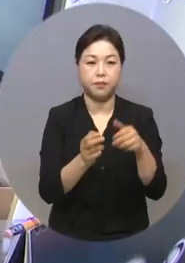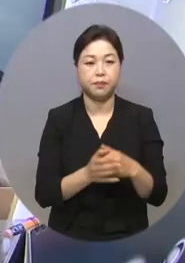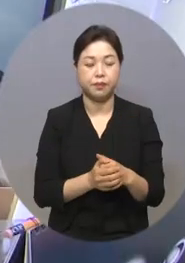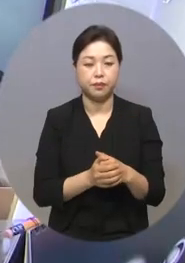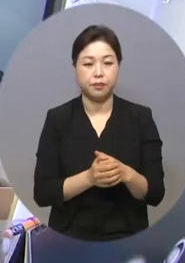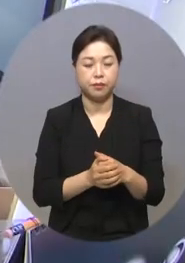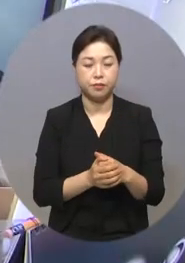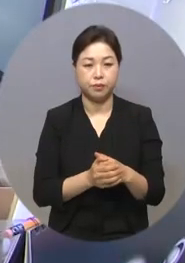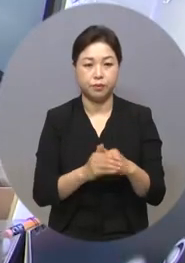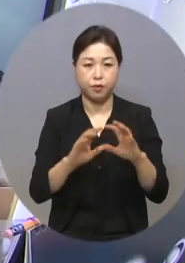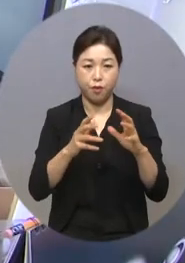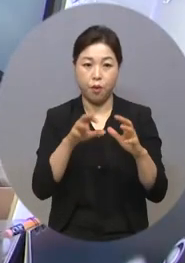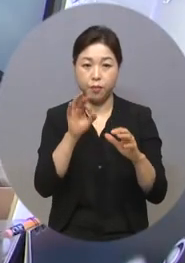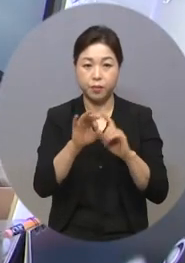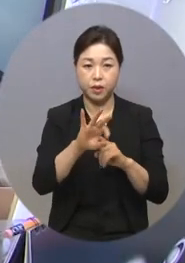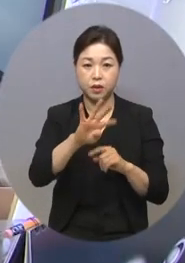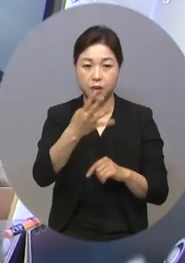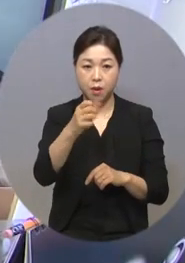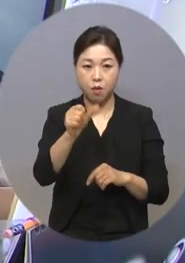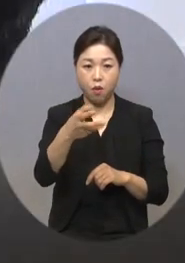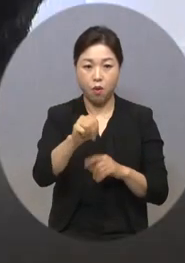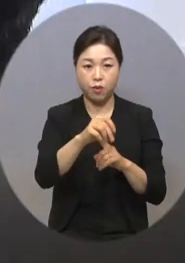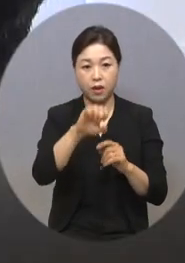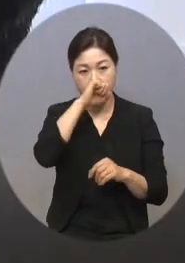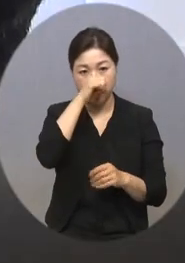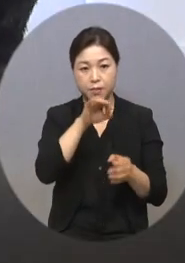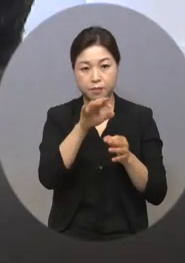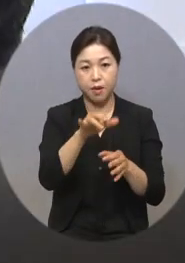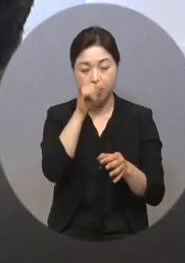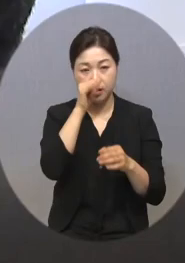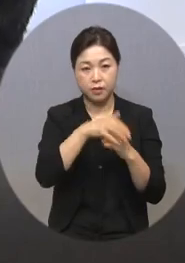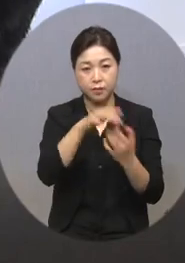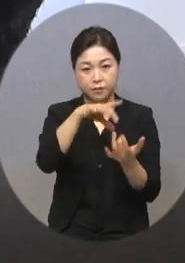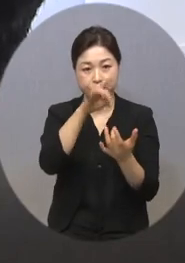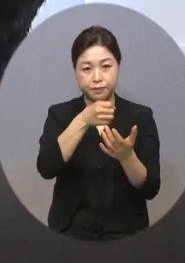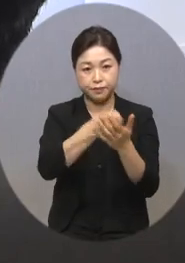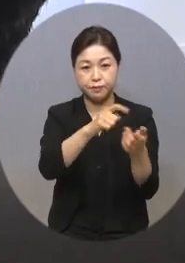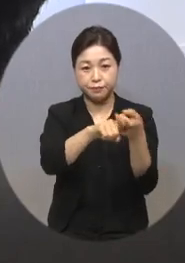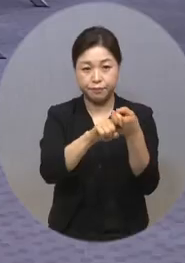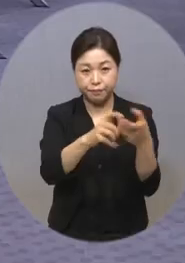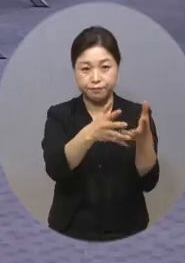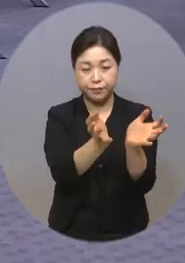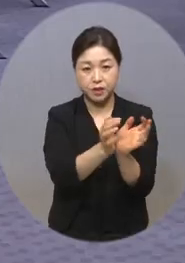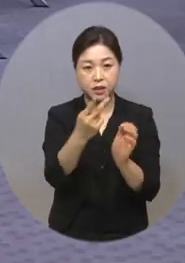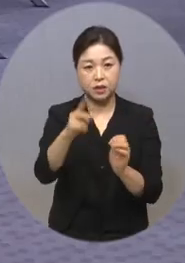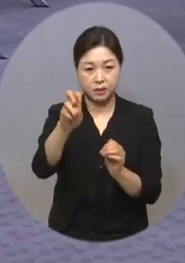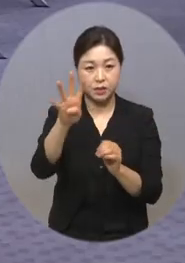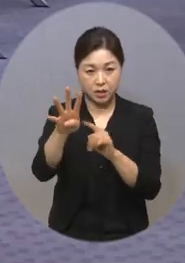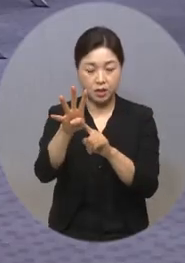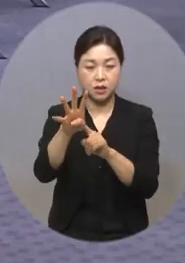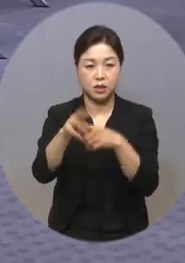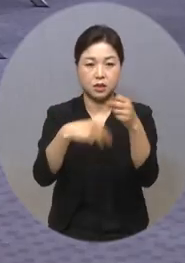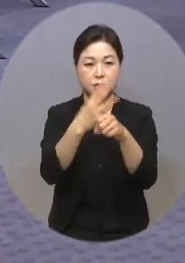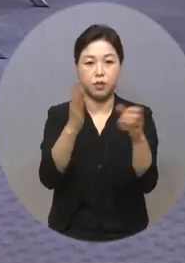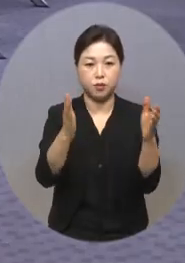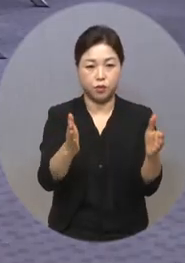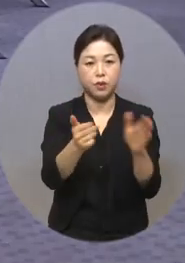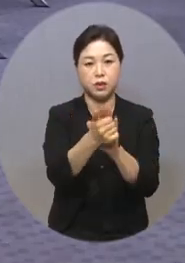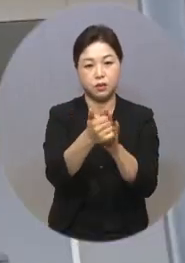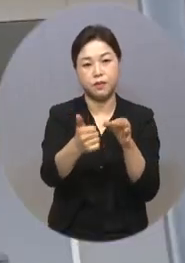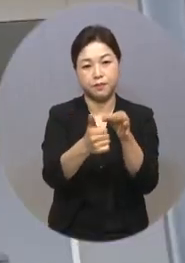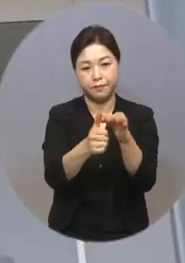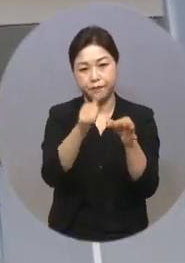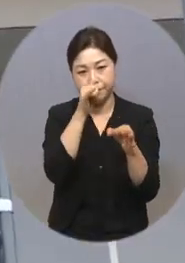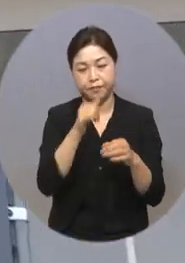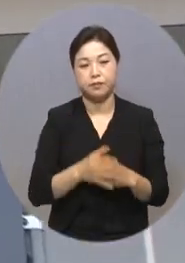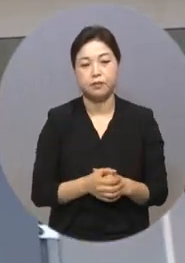국비 사벨 고 억원을 예산이 투입되며 선정된 연 업체는 2014년까지 3년간 지원 받습니다